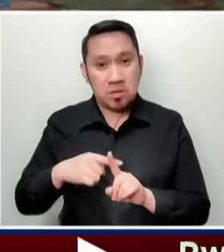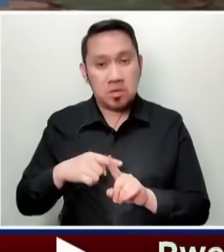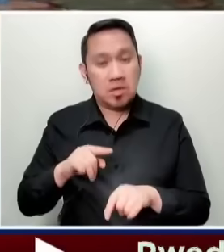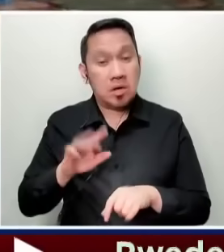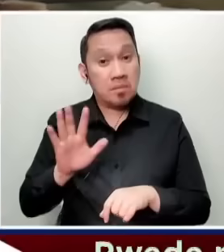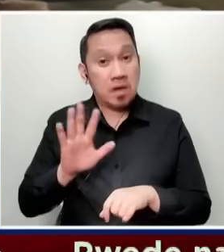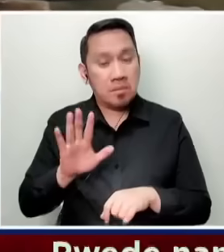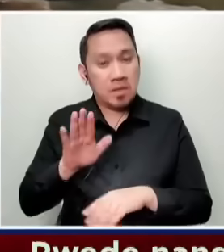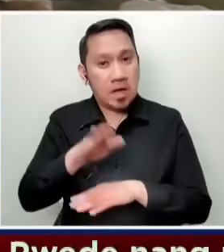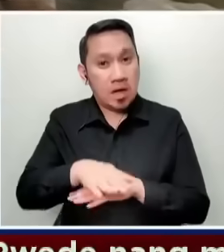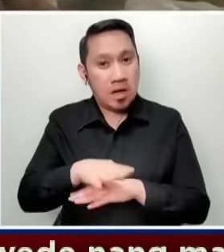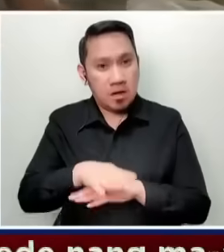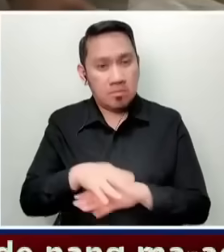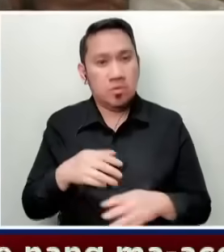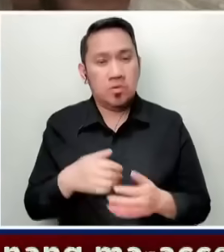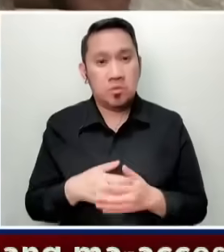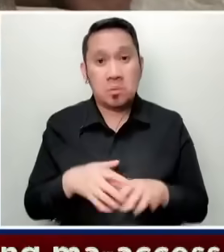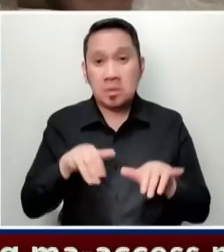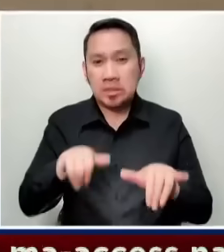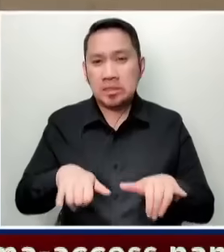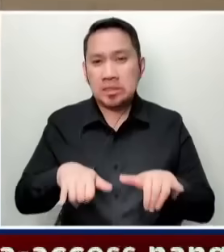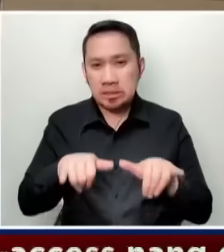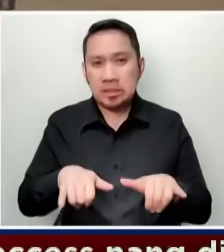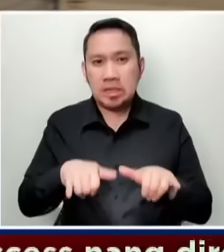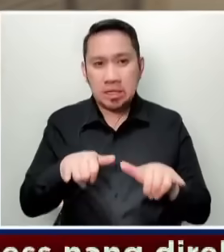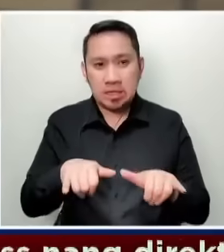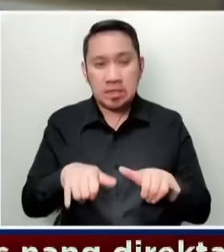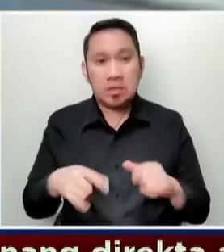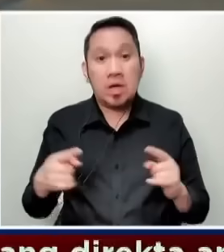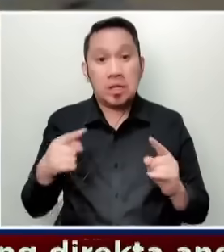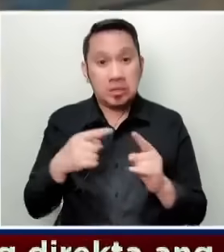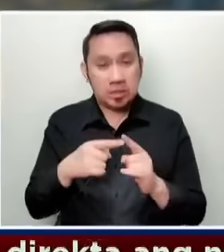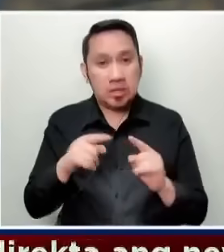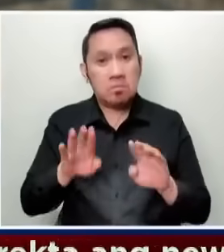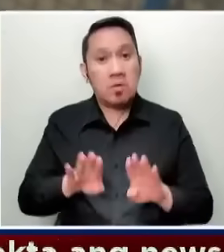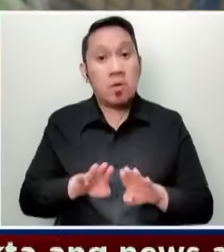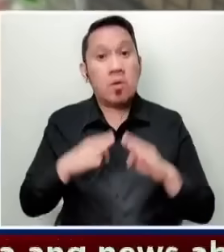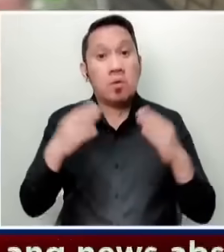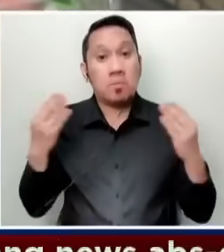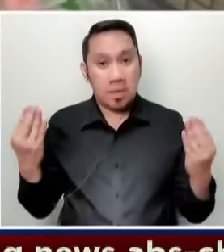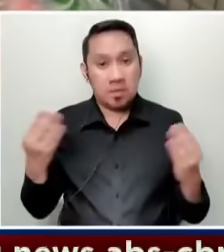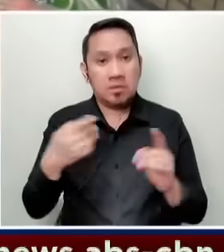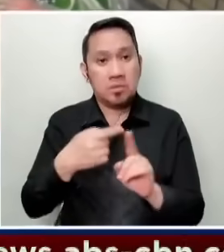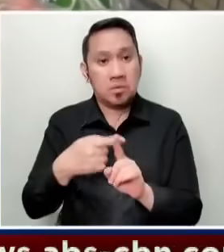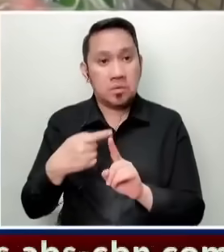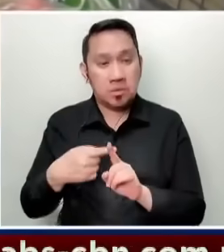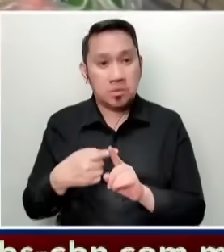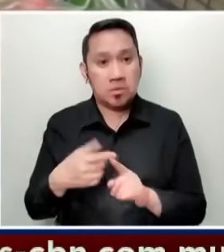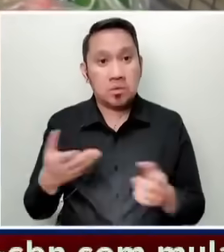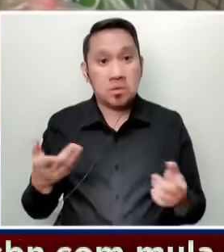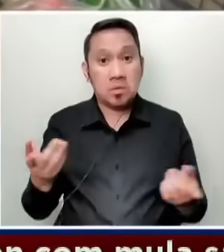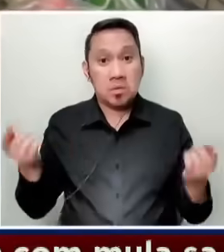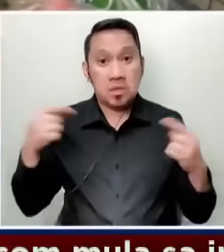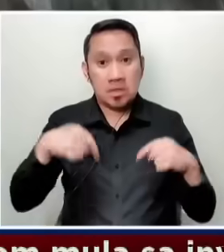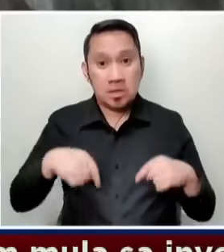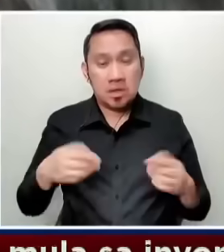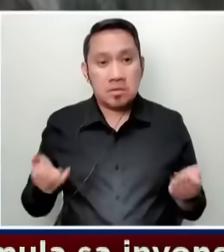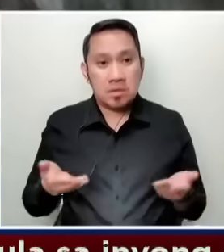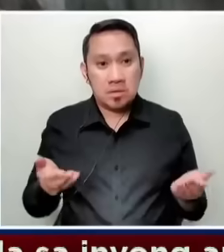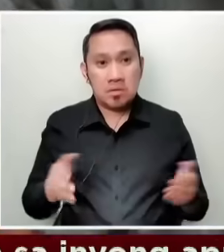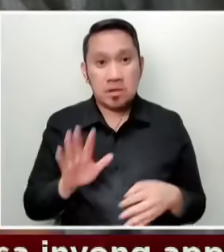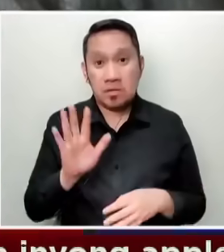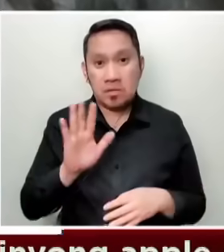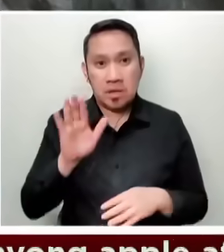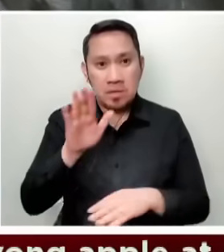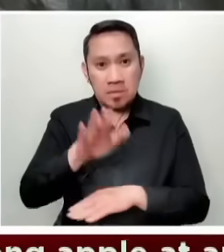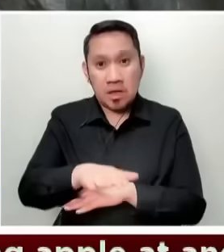Kaya napilitan na lamang magpalipas ng magdamag hanggang sa magbukas muli ang sementeryo. Dumating po kami dito mga bandang 5 ng hapon po.